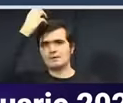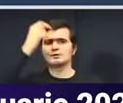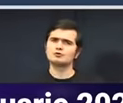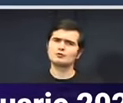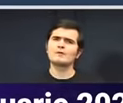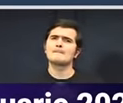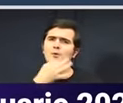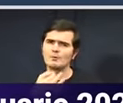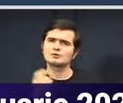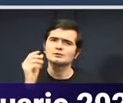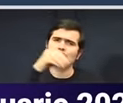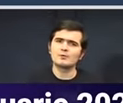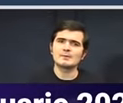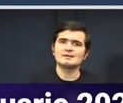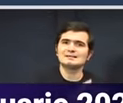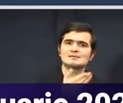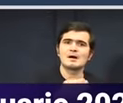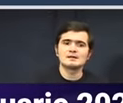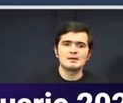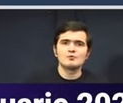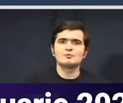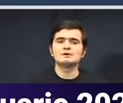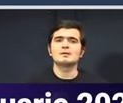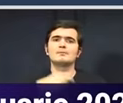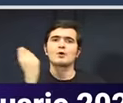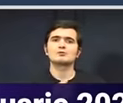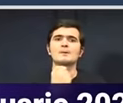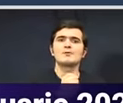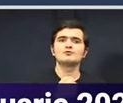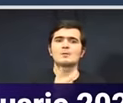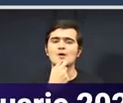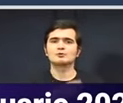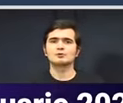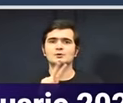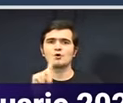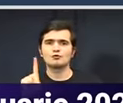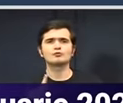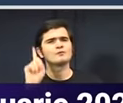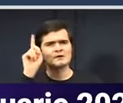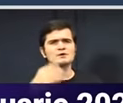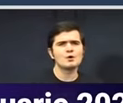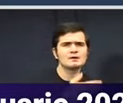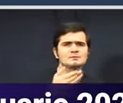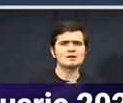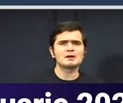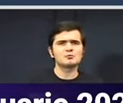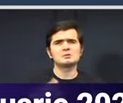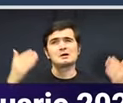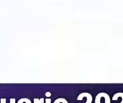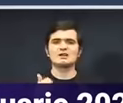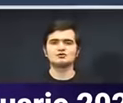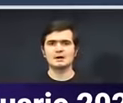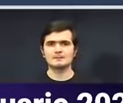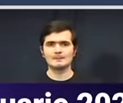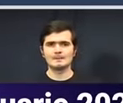plafonate. Vom pune în dezbatere publică bugetul pentru 2021. O să fie în dezbatere publică, cred că în seara aceasta, ori